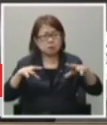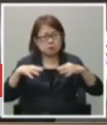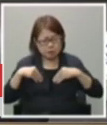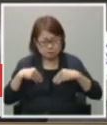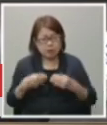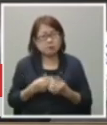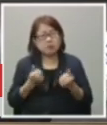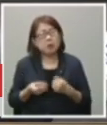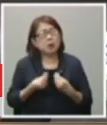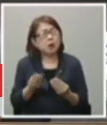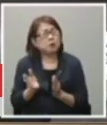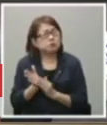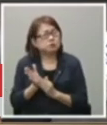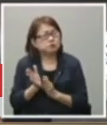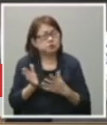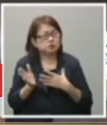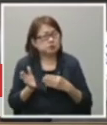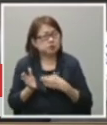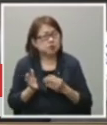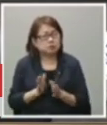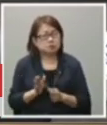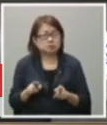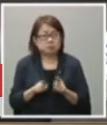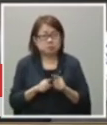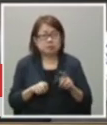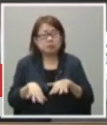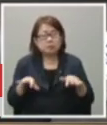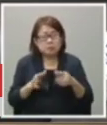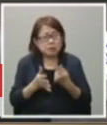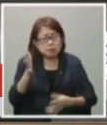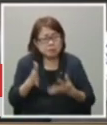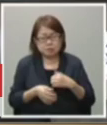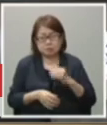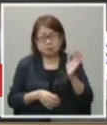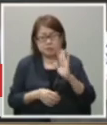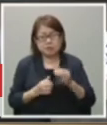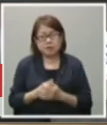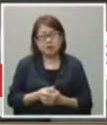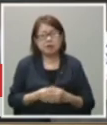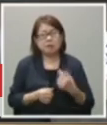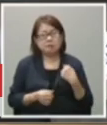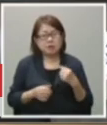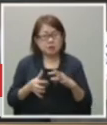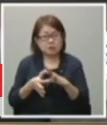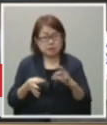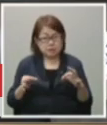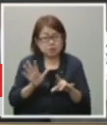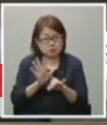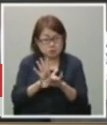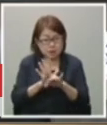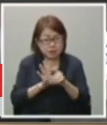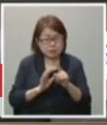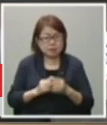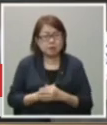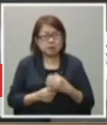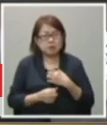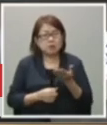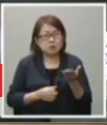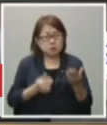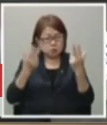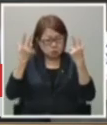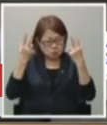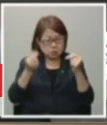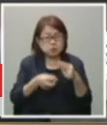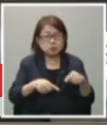เชียร์ท่านอย่างเดียวผักชีโรยหน้าอย่างเดียวท่านครับมีเรื่องสุดท้ายที่ผมอยากจะต้องขอให้ท่านนายกได้ตอบ